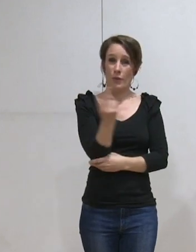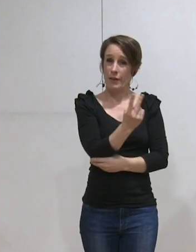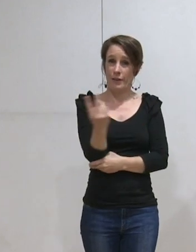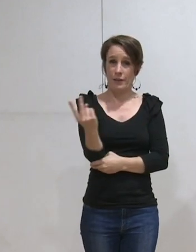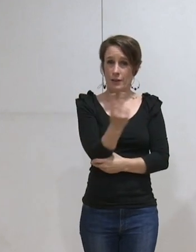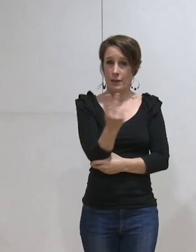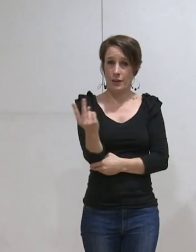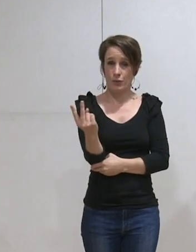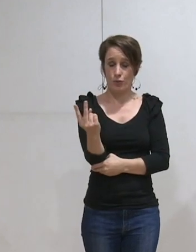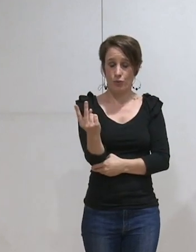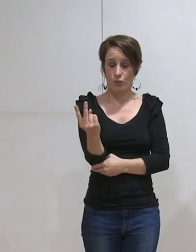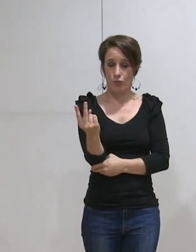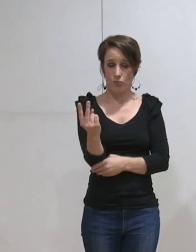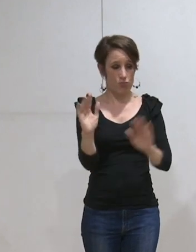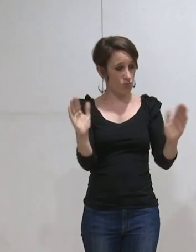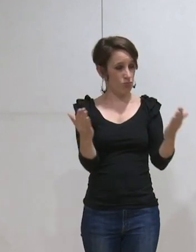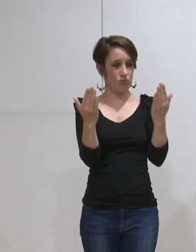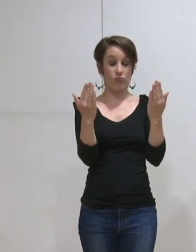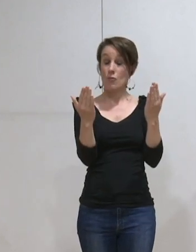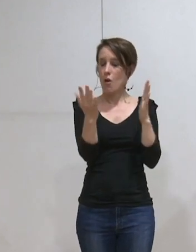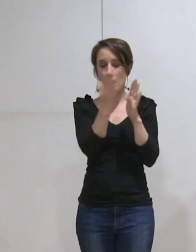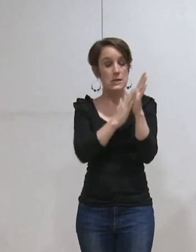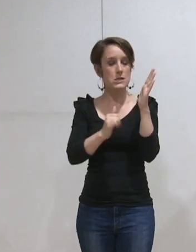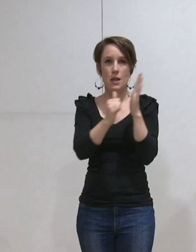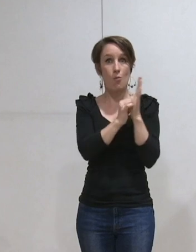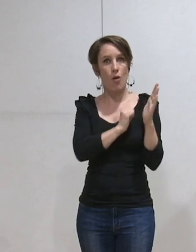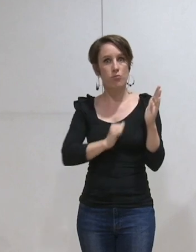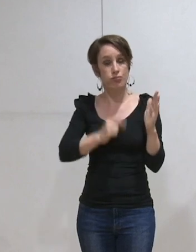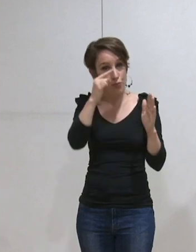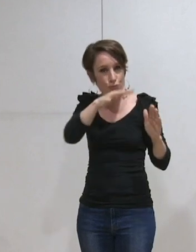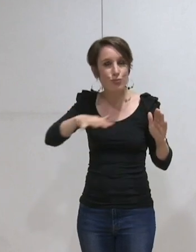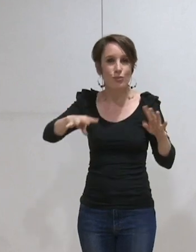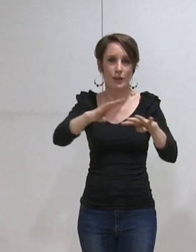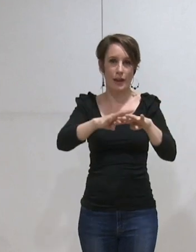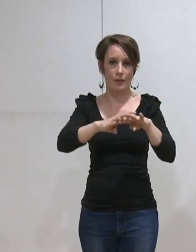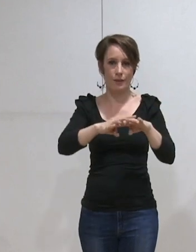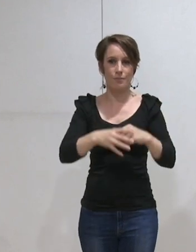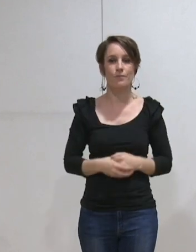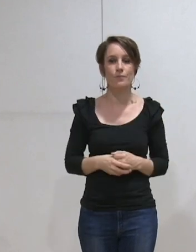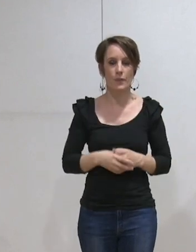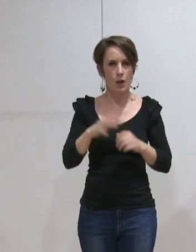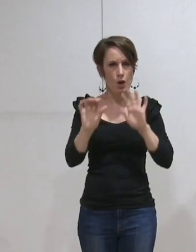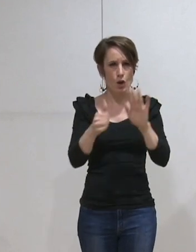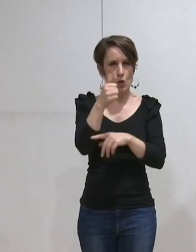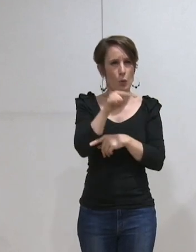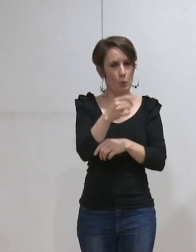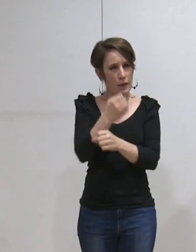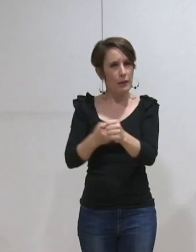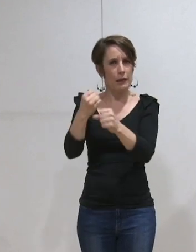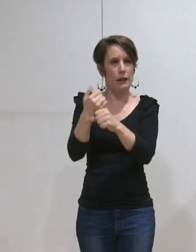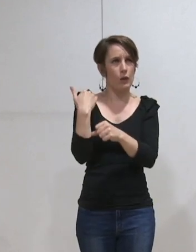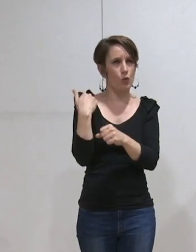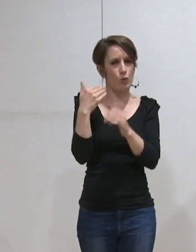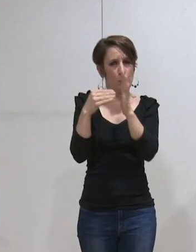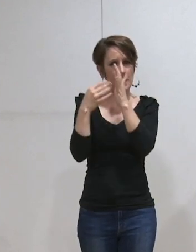d'être des symboles dans la vie de ces quartiers le premier existe depuis 1975